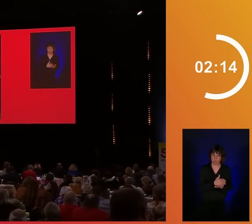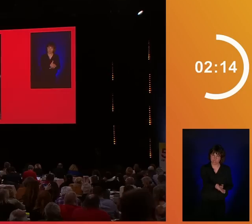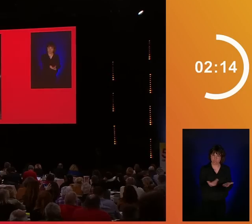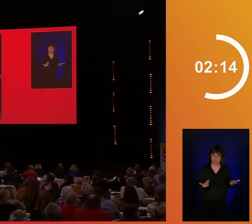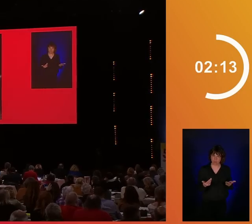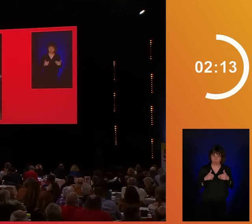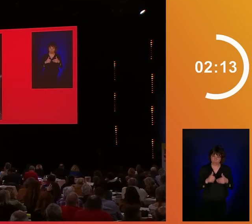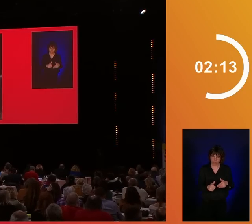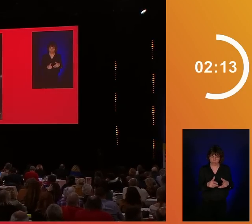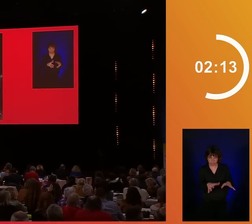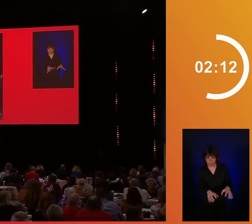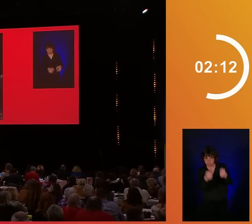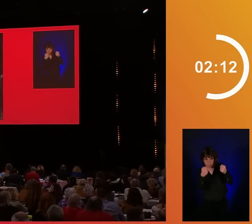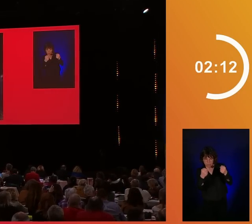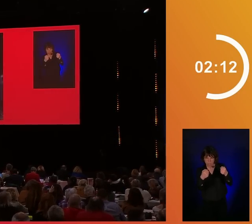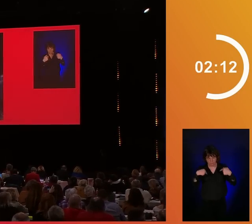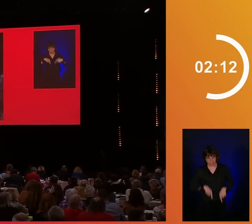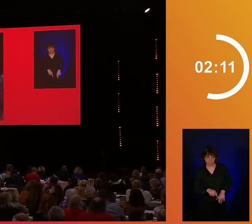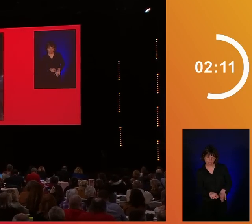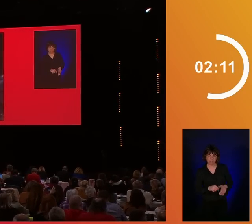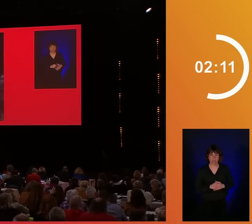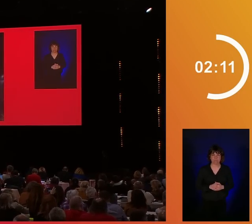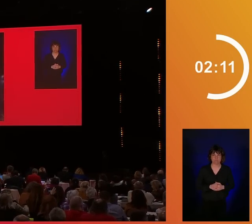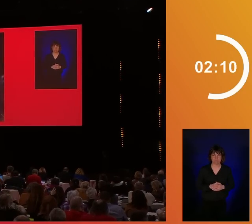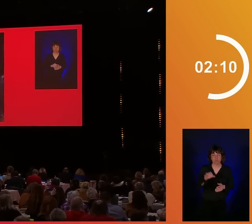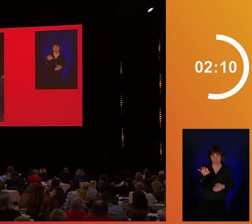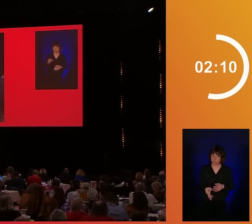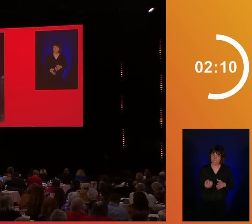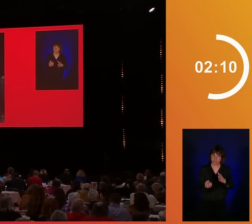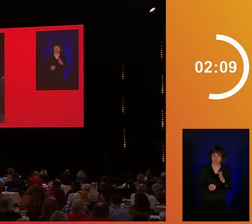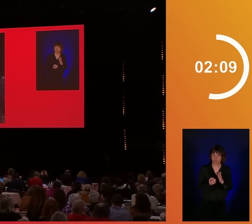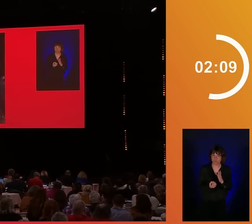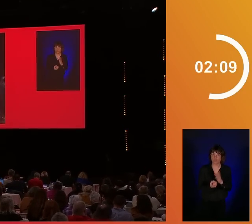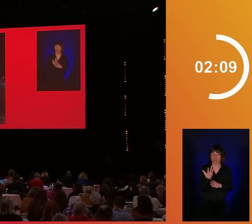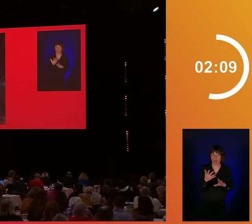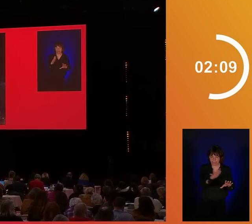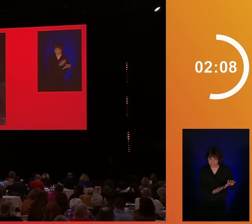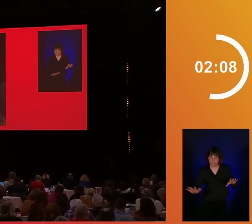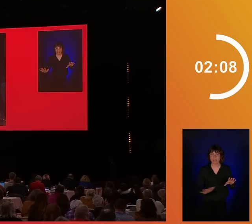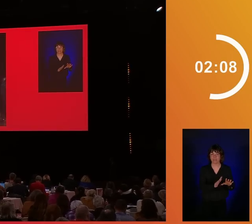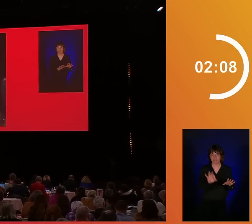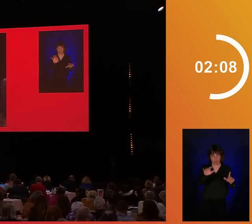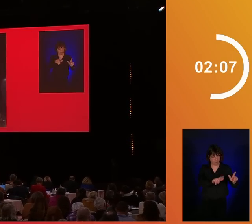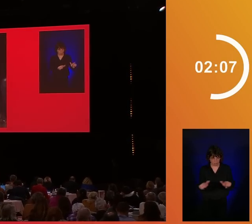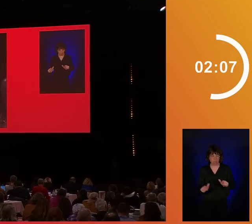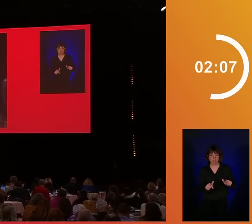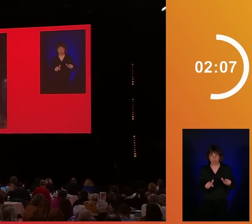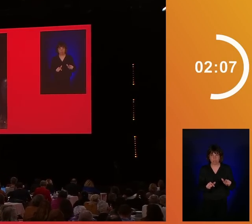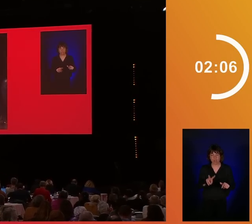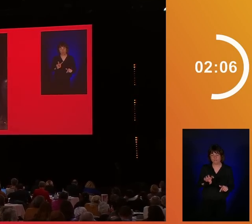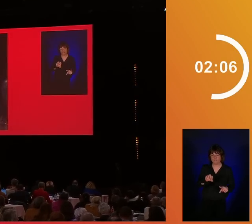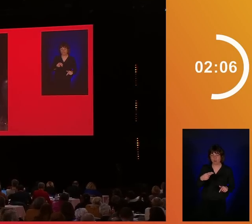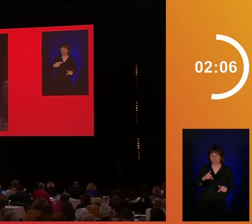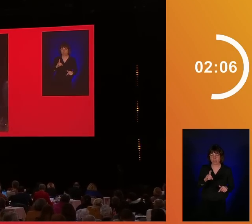qui continuent à être exploités sous la protection de l'État. Au-delà de la Nouvelle-Aquitaine, elles existent déjà en Vendée dans une